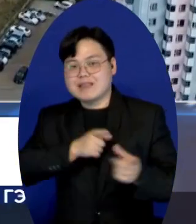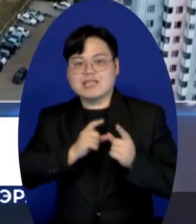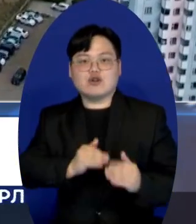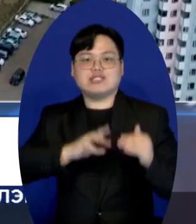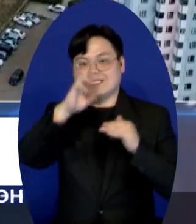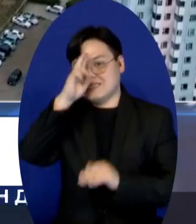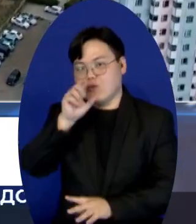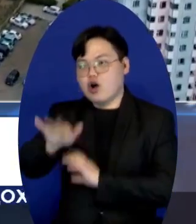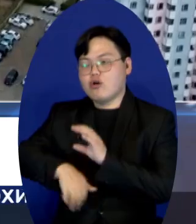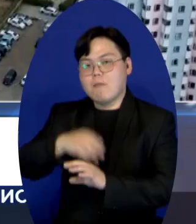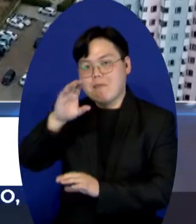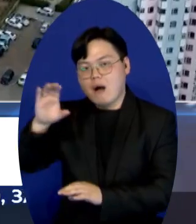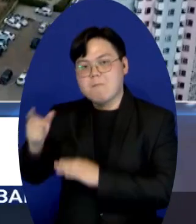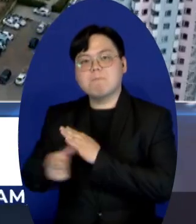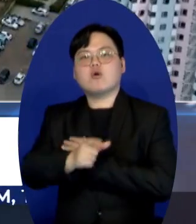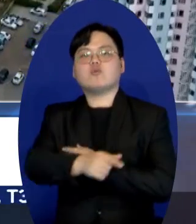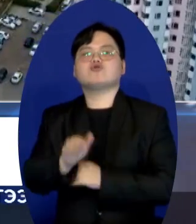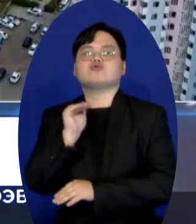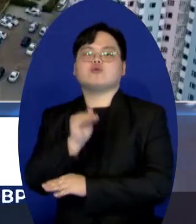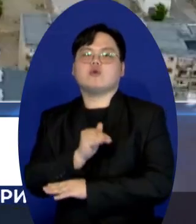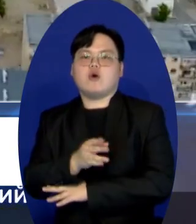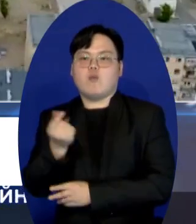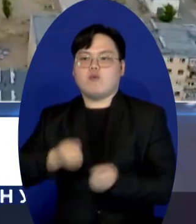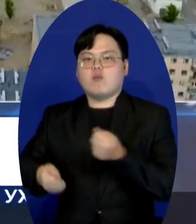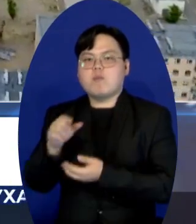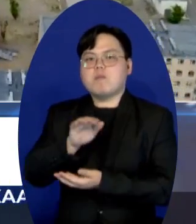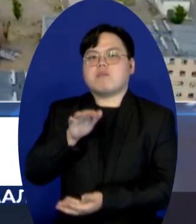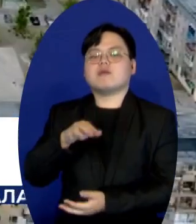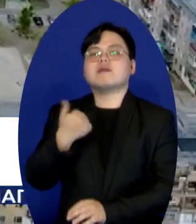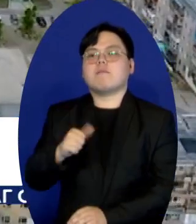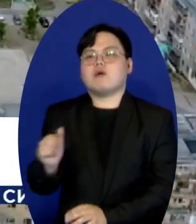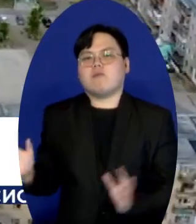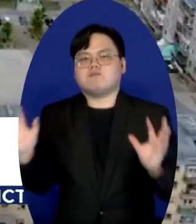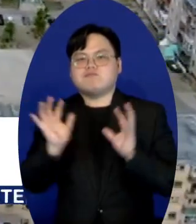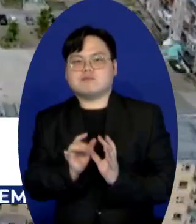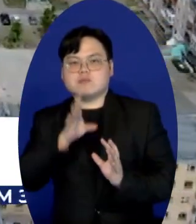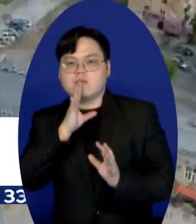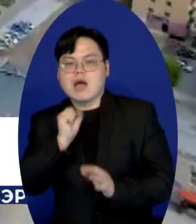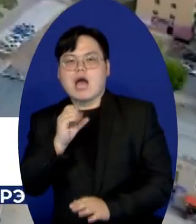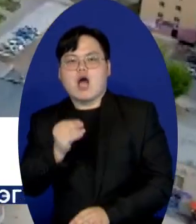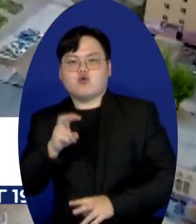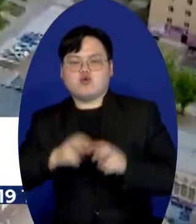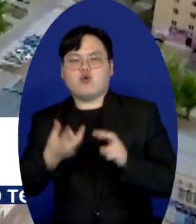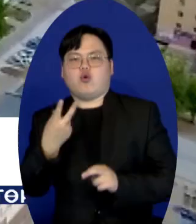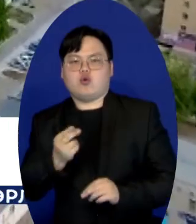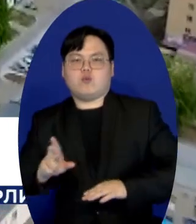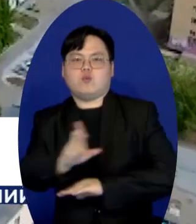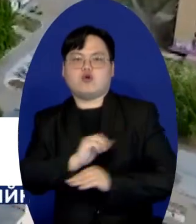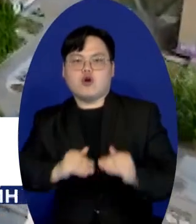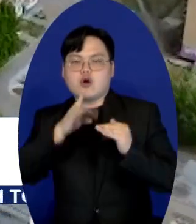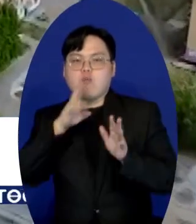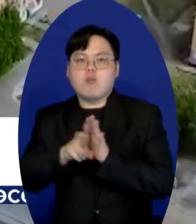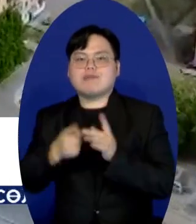түнш байгууллагууд, эрдэмтэн судлаачдын төлөөлөл, хөрөнгө оруулагчид чуулж, аж үйлдвэрийн бүс нутаг болгон хөгжүүлэх боломж шийдлийг хилцэх юм